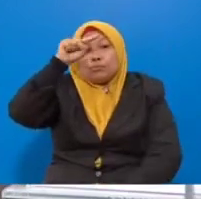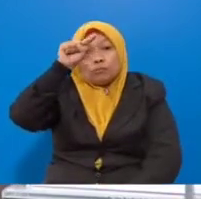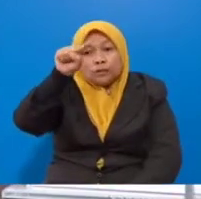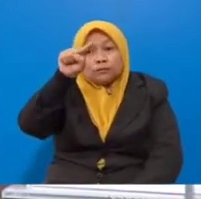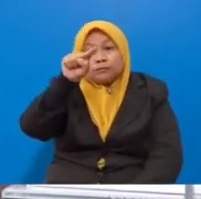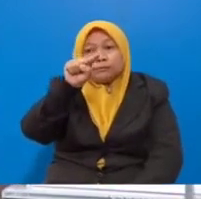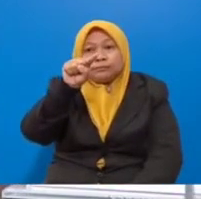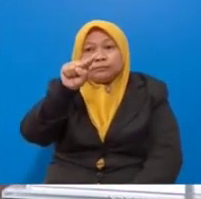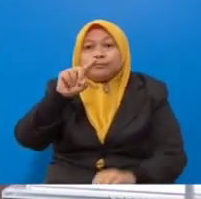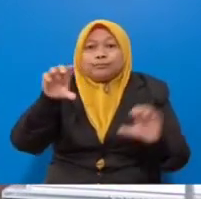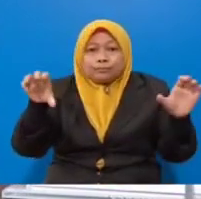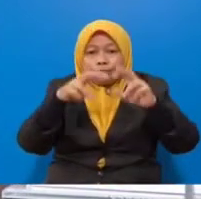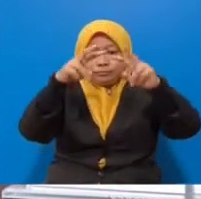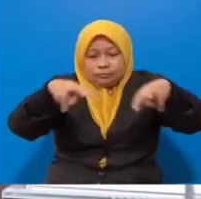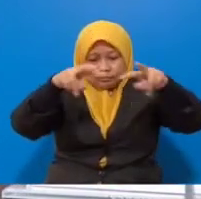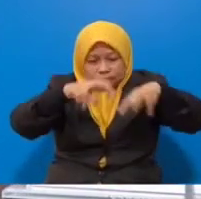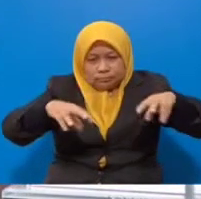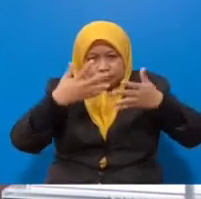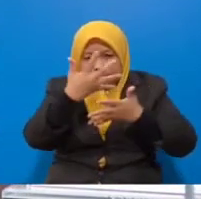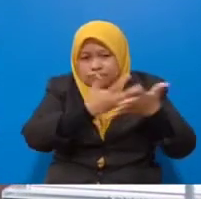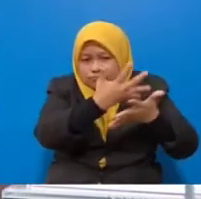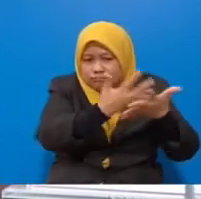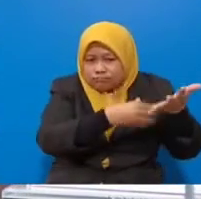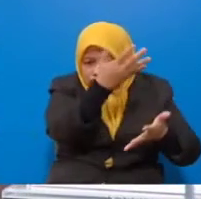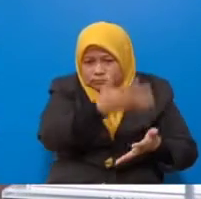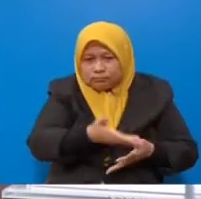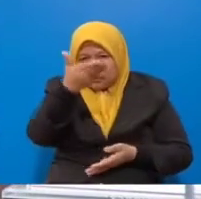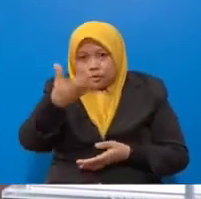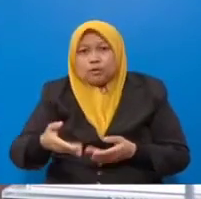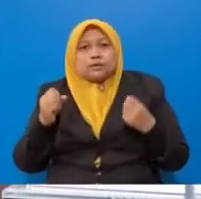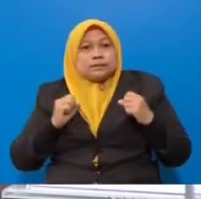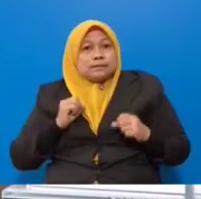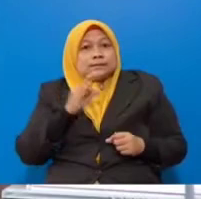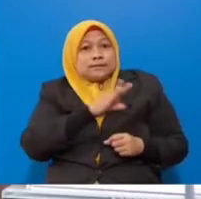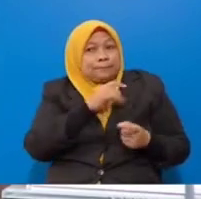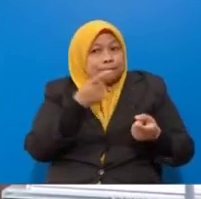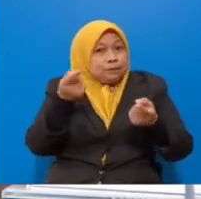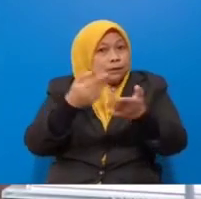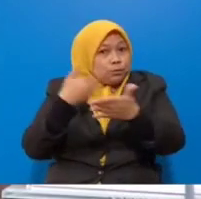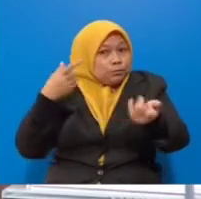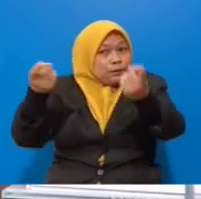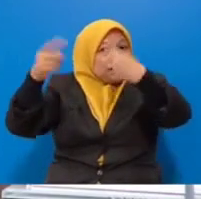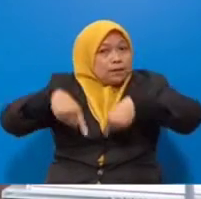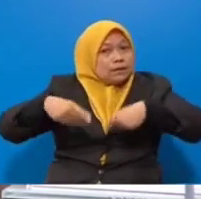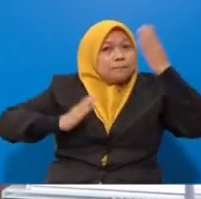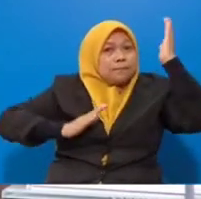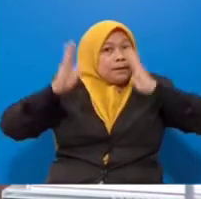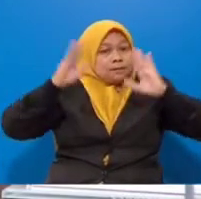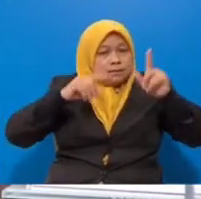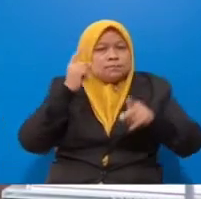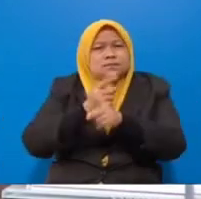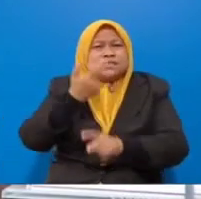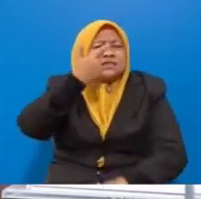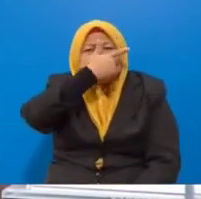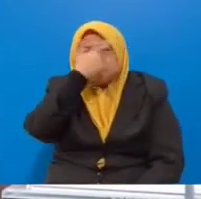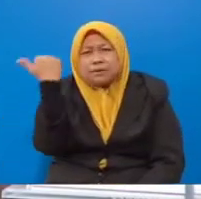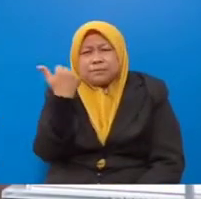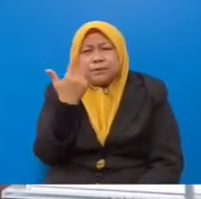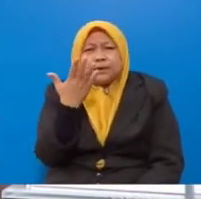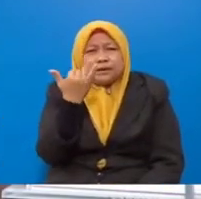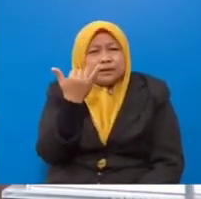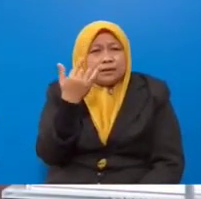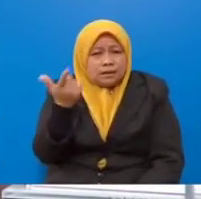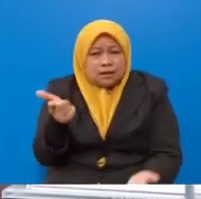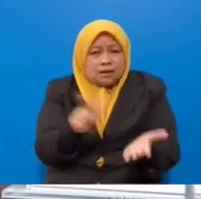lama jika melakukan saringan kepada pekerja Michael sebelum datang ke negara kita ini ada disebabkan